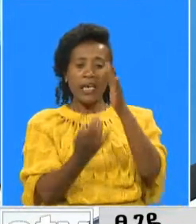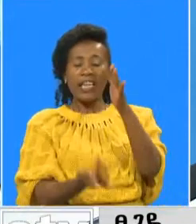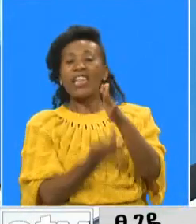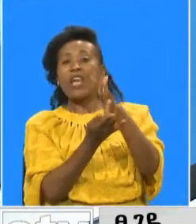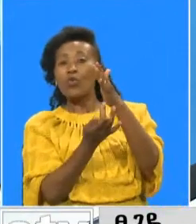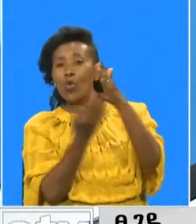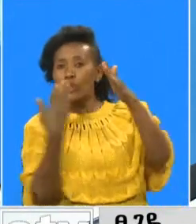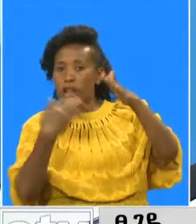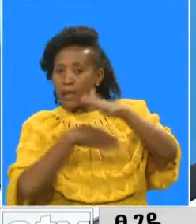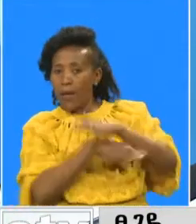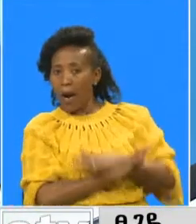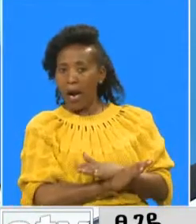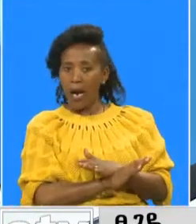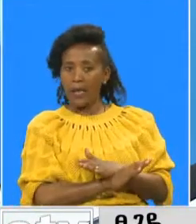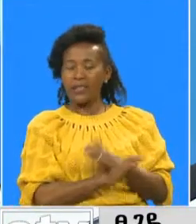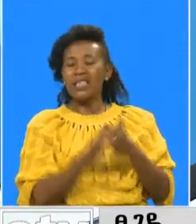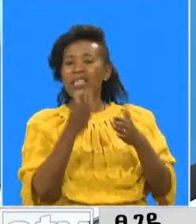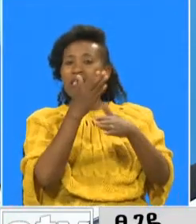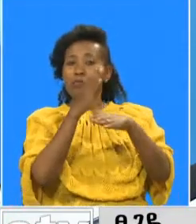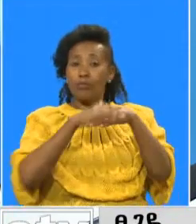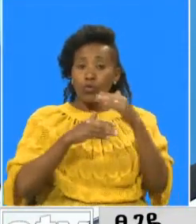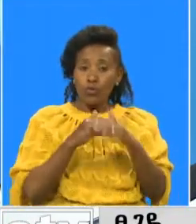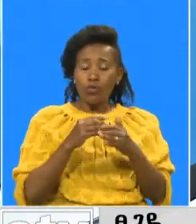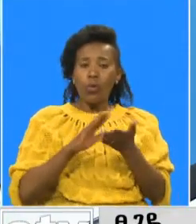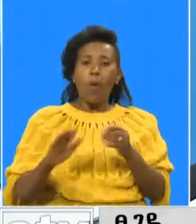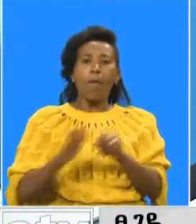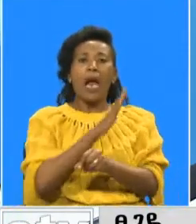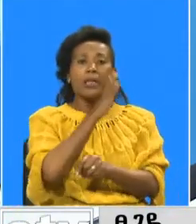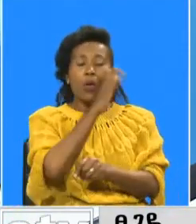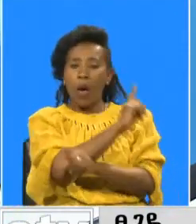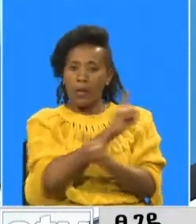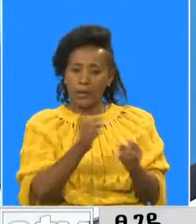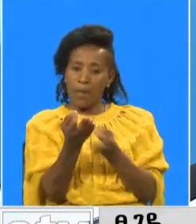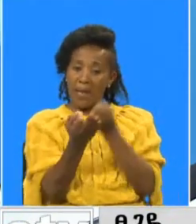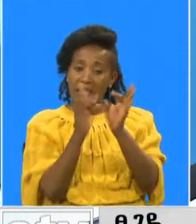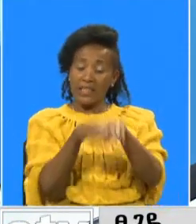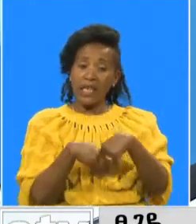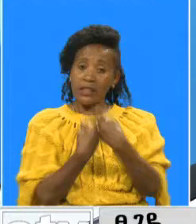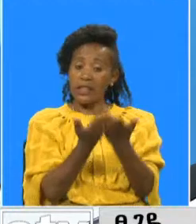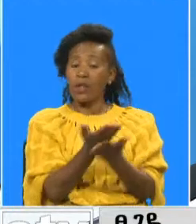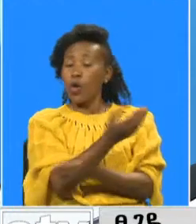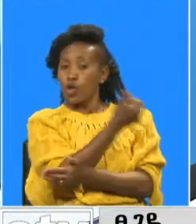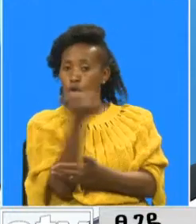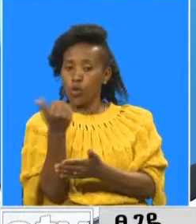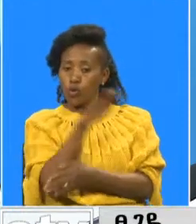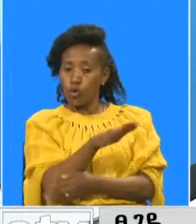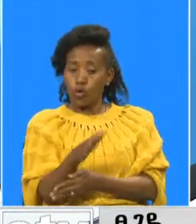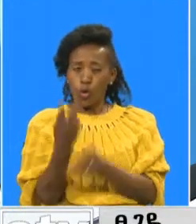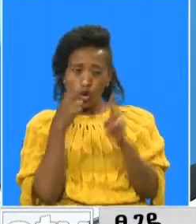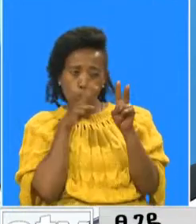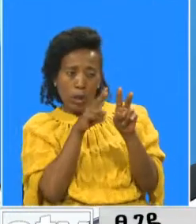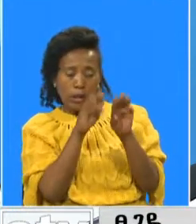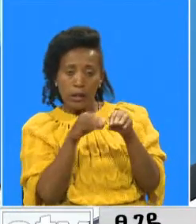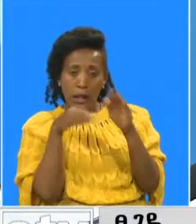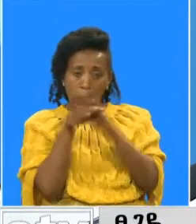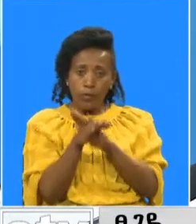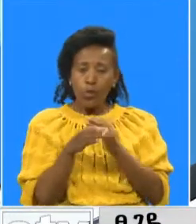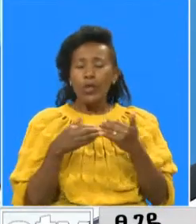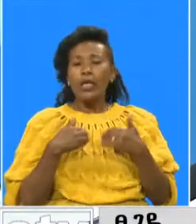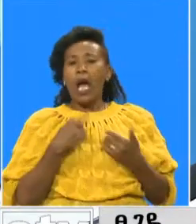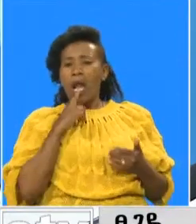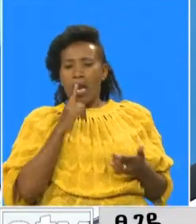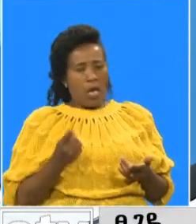የቴክኖሎጂ ግብዓት ኢንፍራስትራክቸሩ ባልተሟላበት ነገር መግለጫ ሰጥቶ ሌሎቹ ልጆች ቴሽን ውስጥ ገብቶ ነው